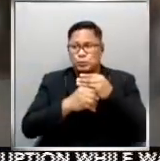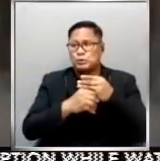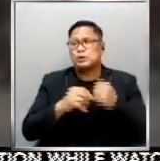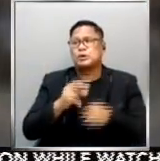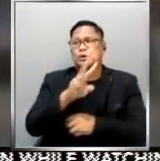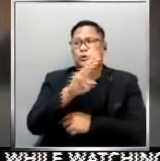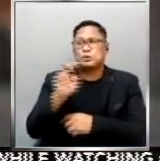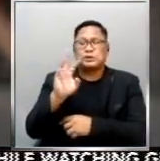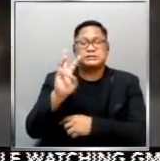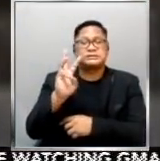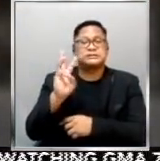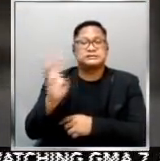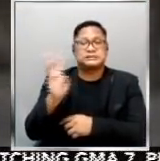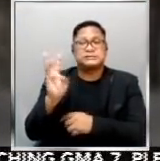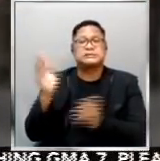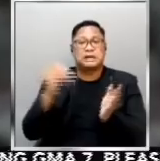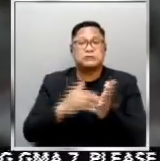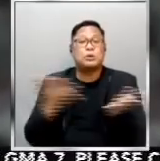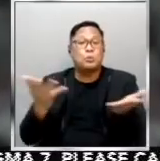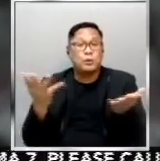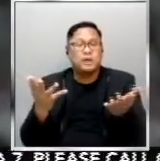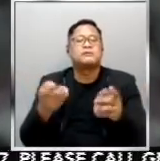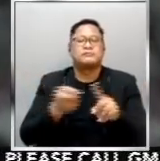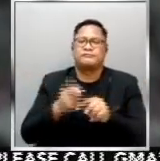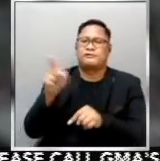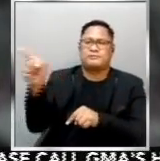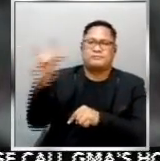260,000 ay galing sa mga probinsya. Mahigit